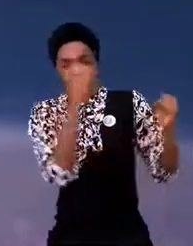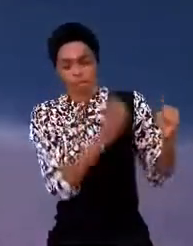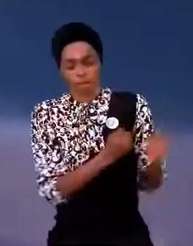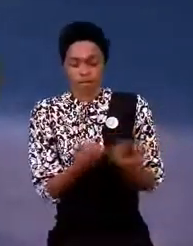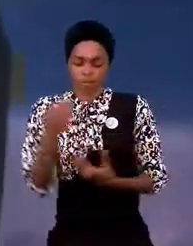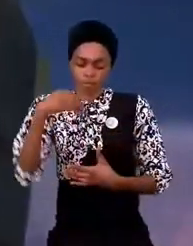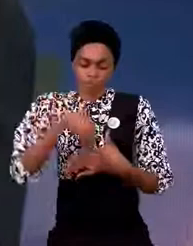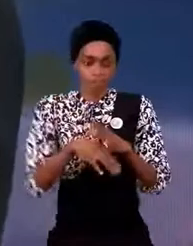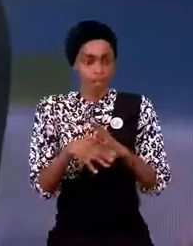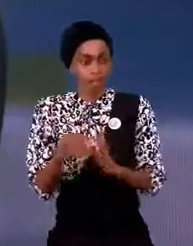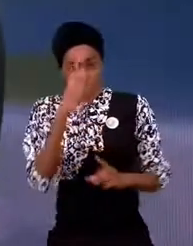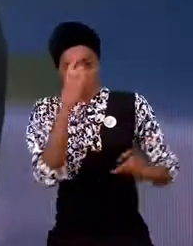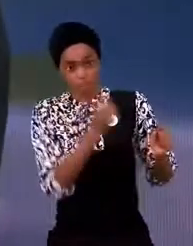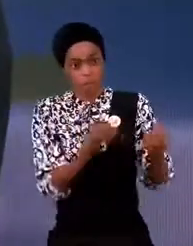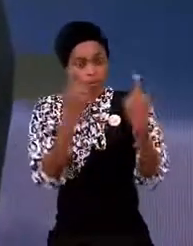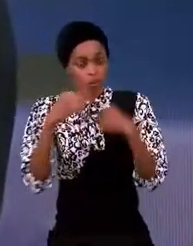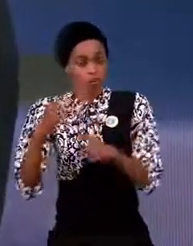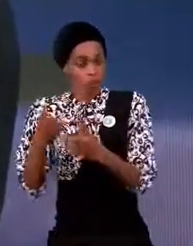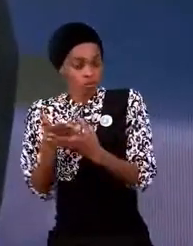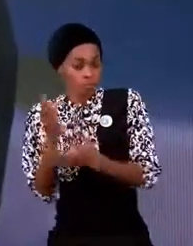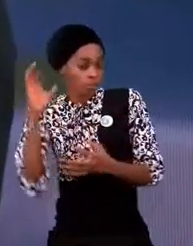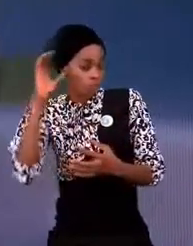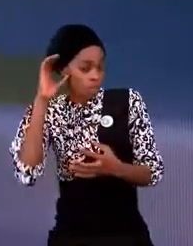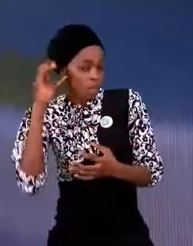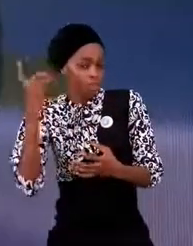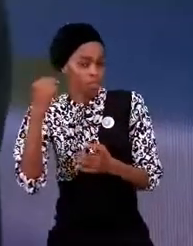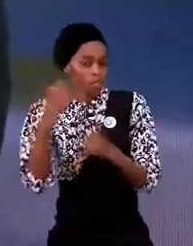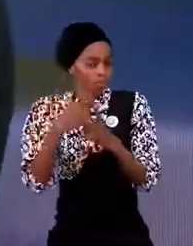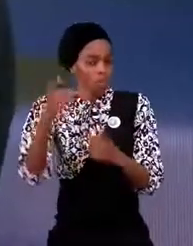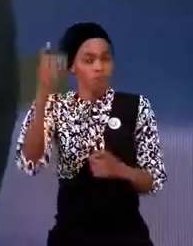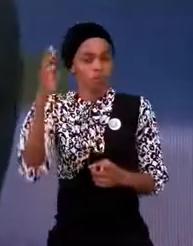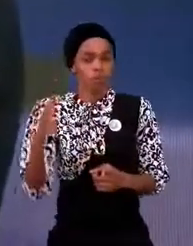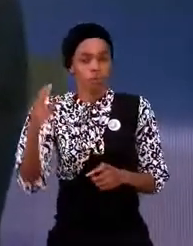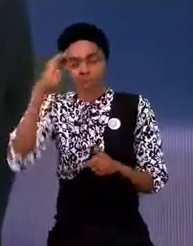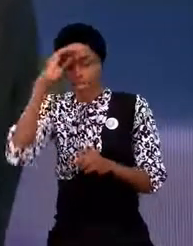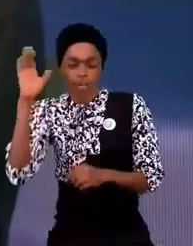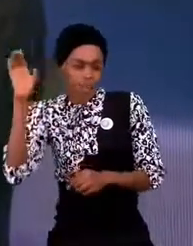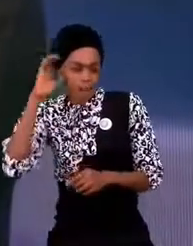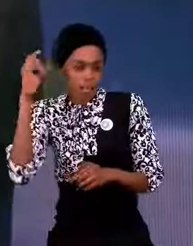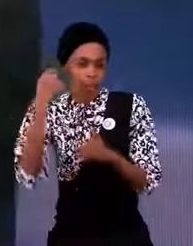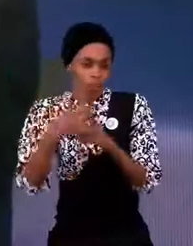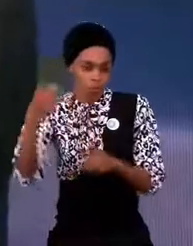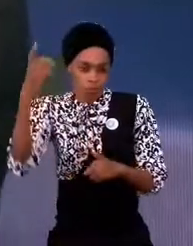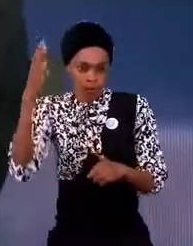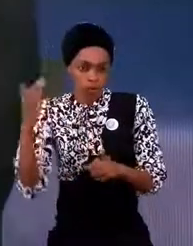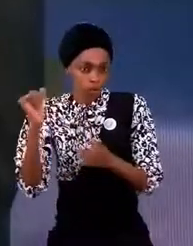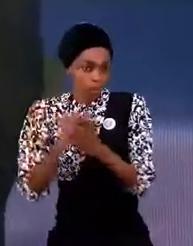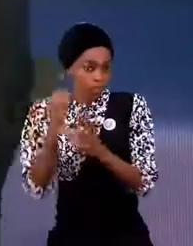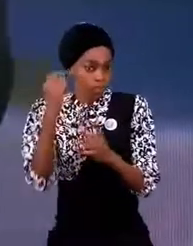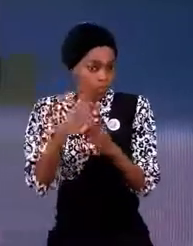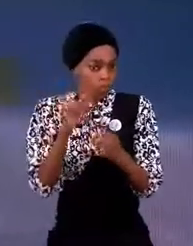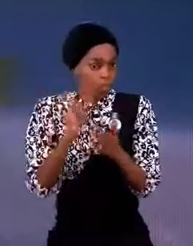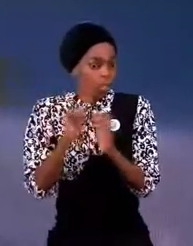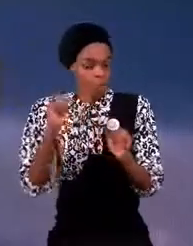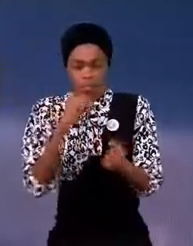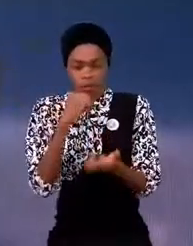Dieu. Il a écouté la parole qui ne peut faillir, la parole qui est illimitée, la